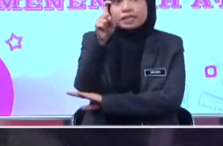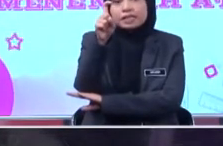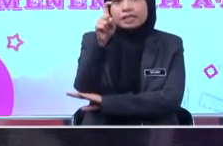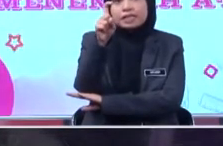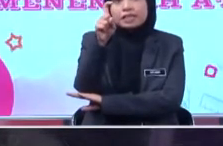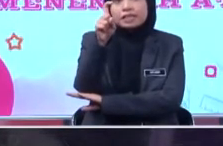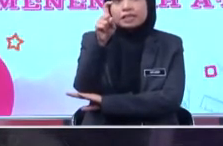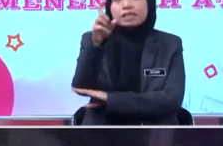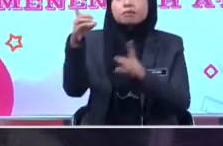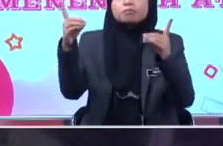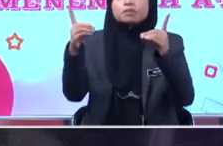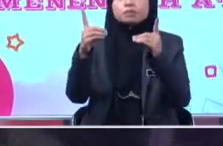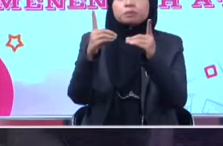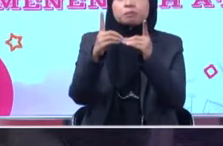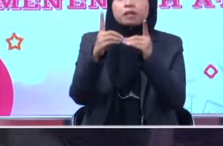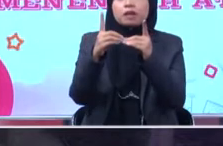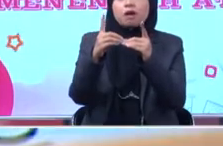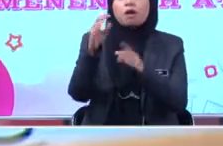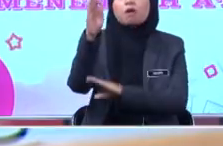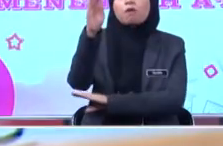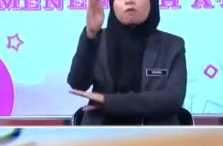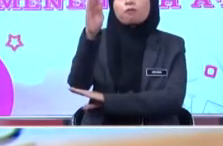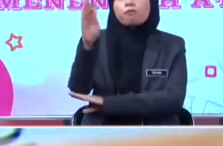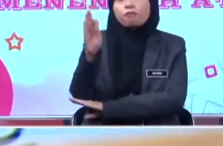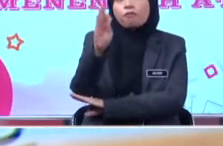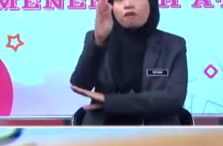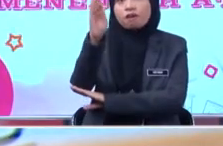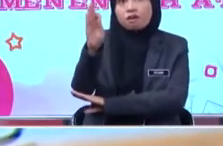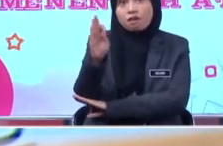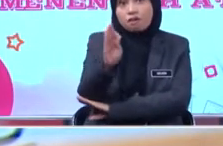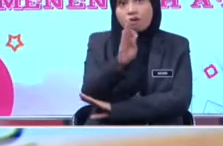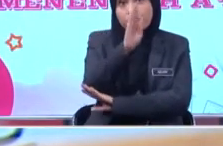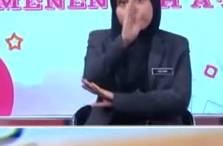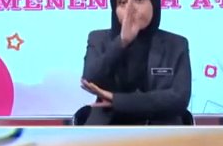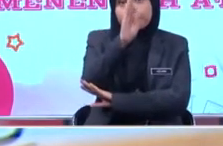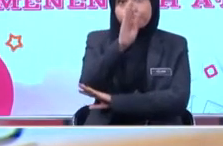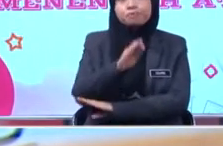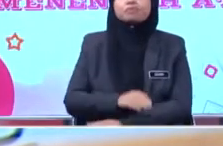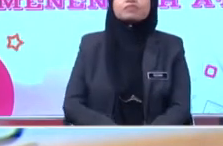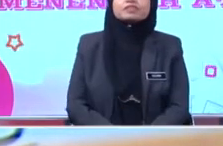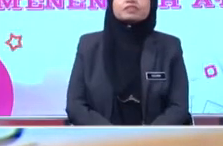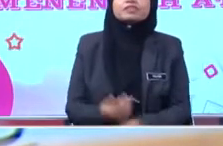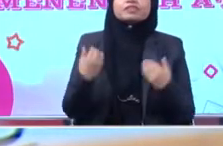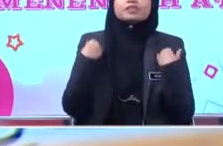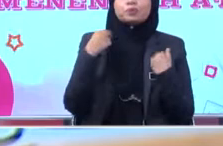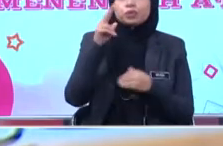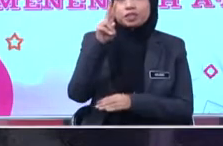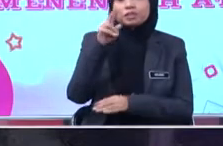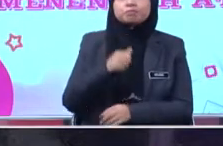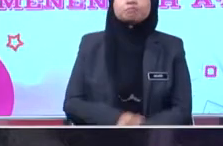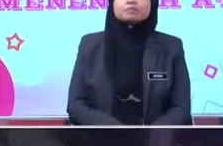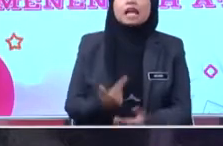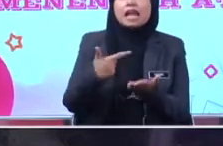Nun bertemu dengan faucets oke wedol Tania duwe murid lelaki